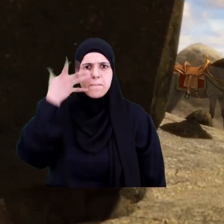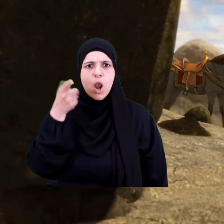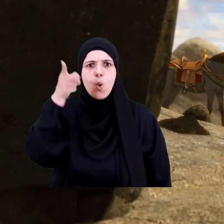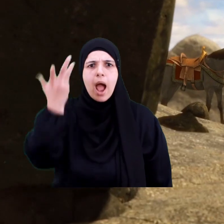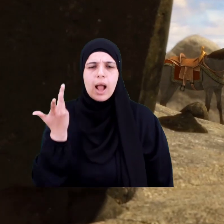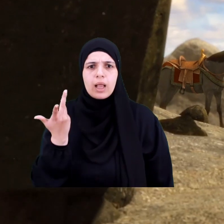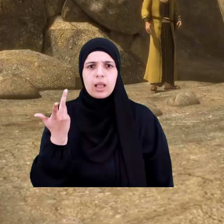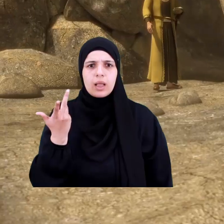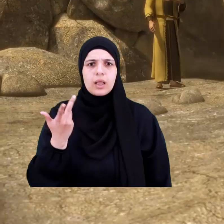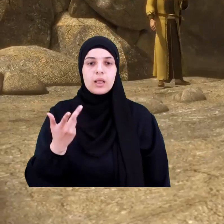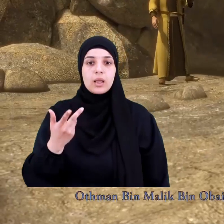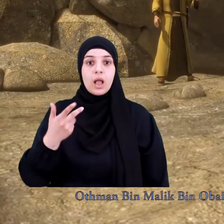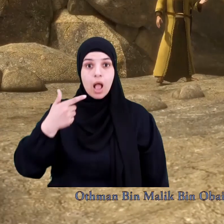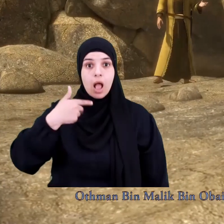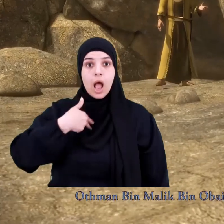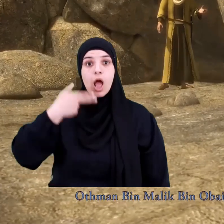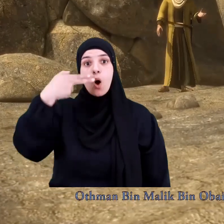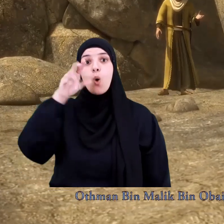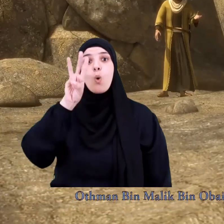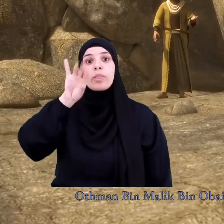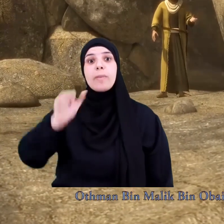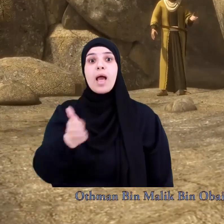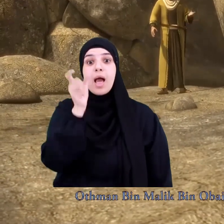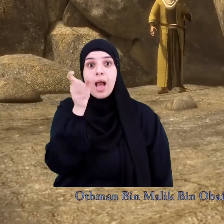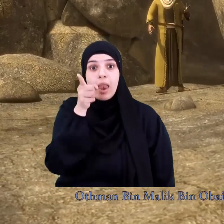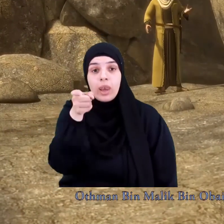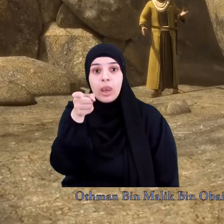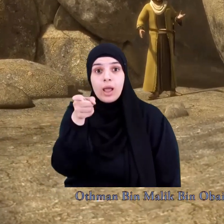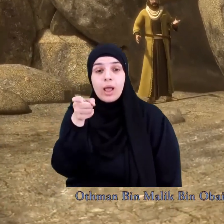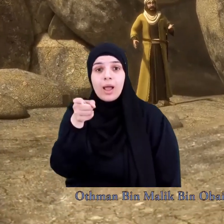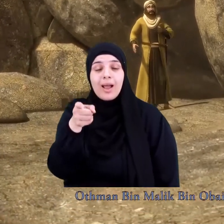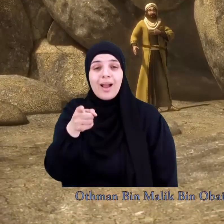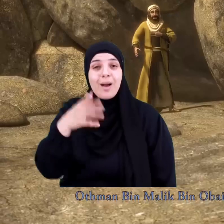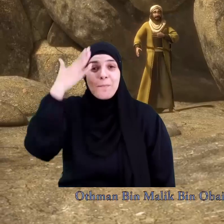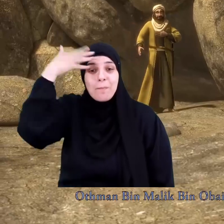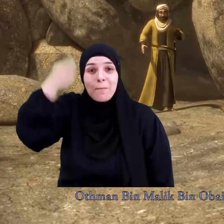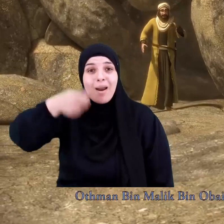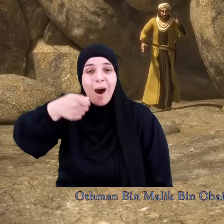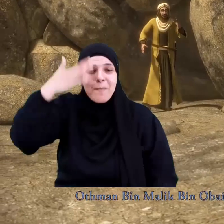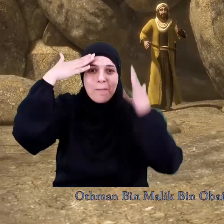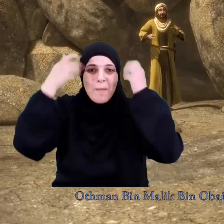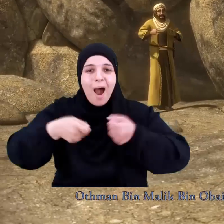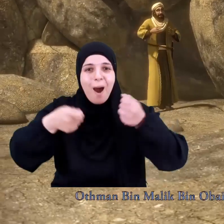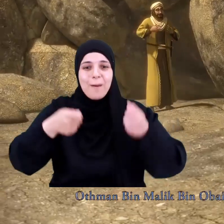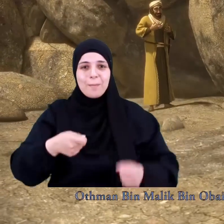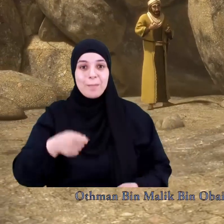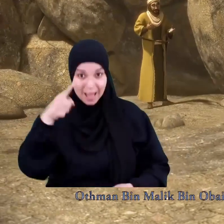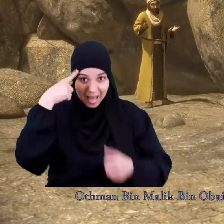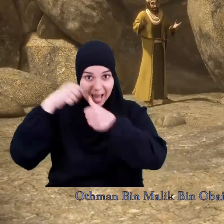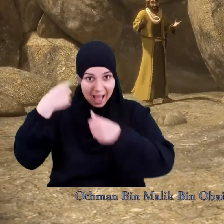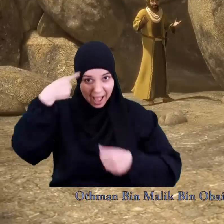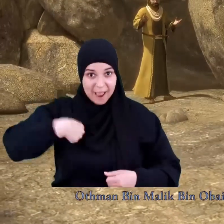من هناك؟ عثمان بن مالك بن عبيد الله التيمي. مرحى،